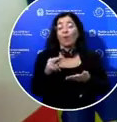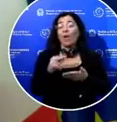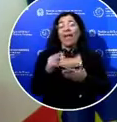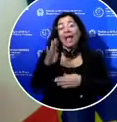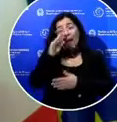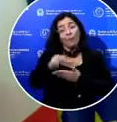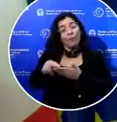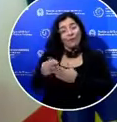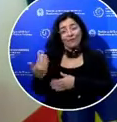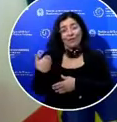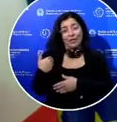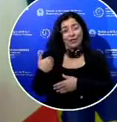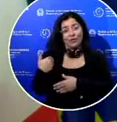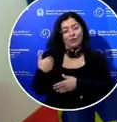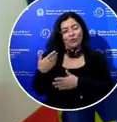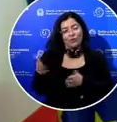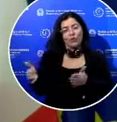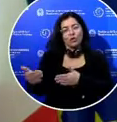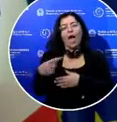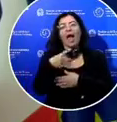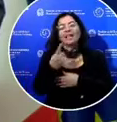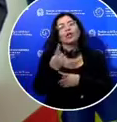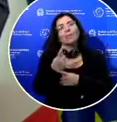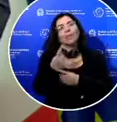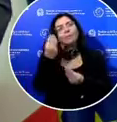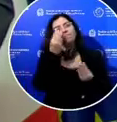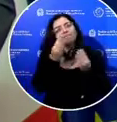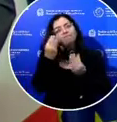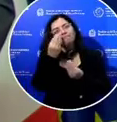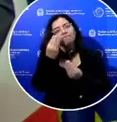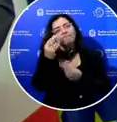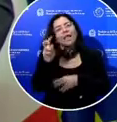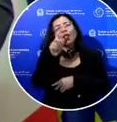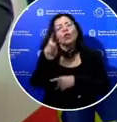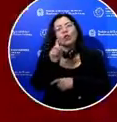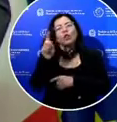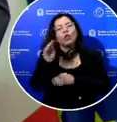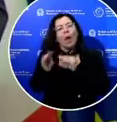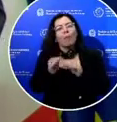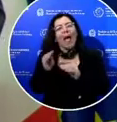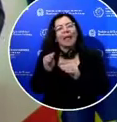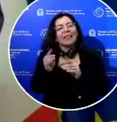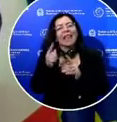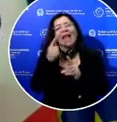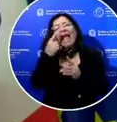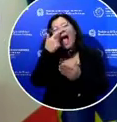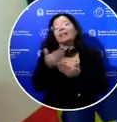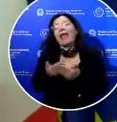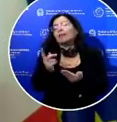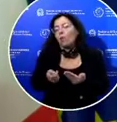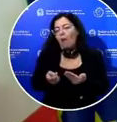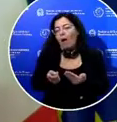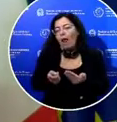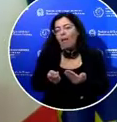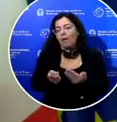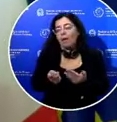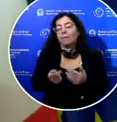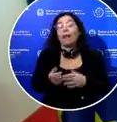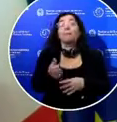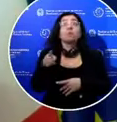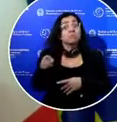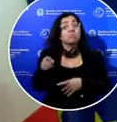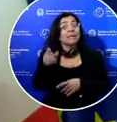citato Calvino, farsi le domande giuste. Ecco, la domanda giusta non è tanto loro saranno in grado di reinserirsi in società,